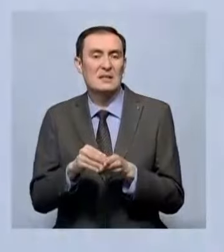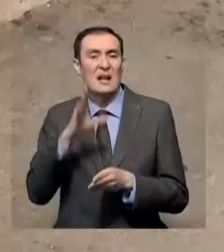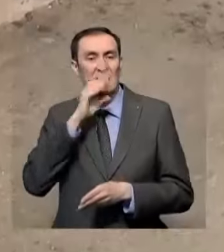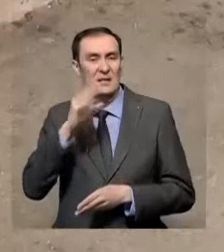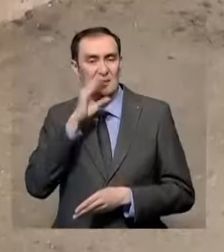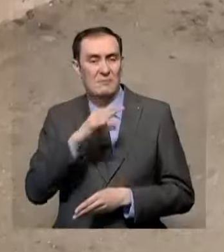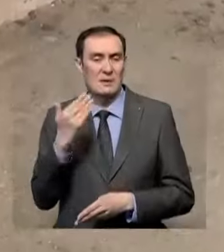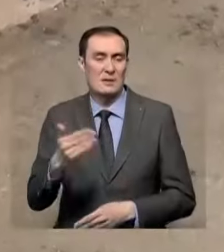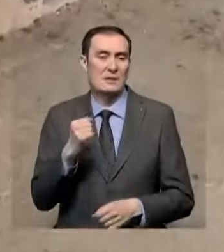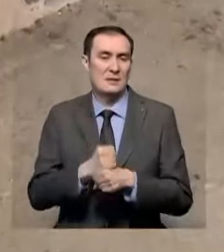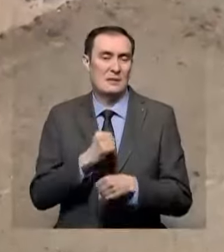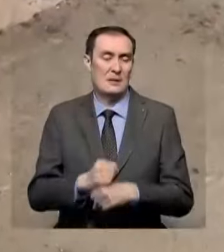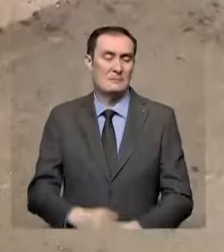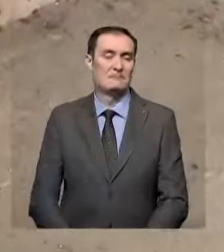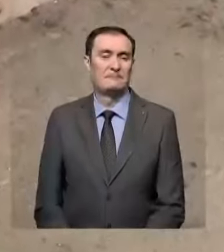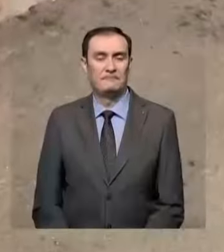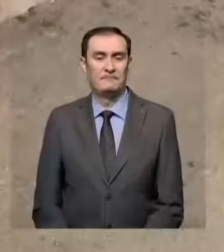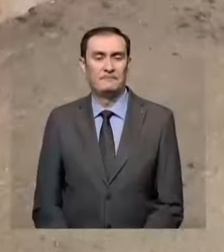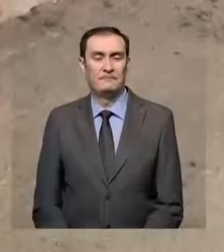лисы.